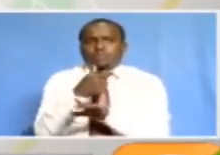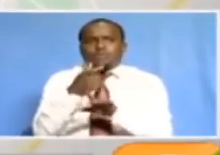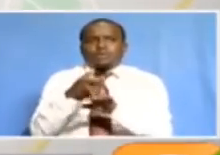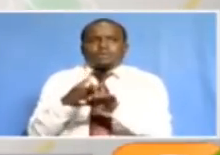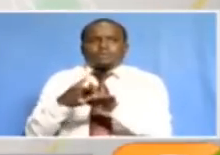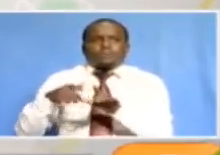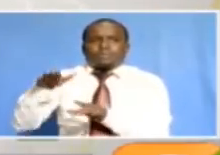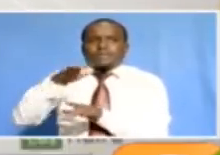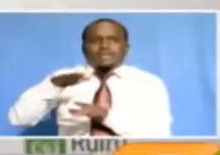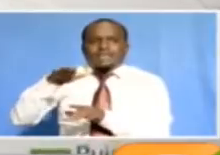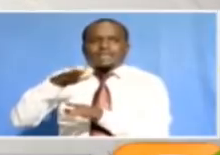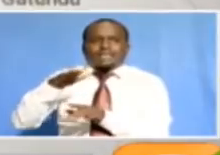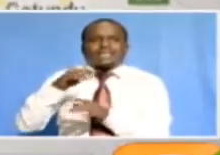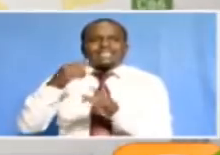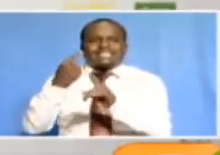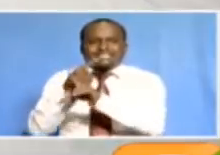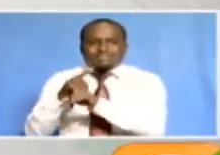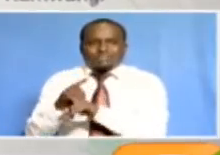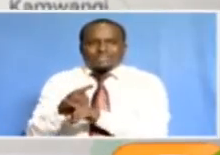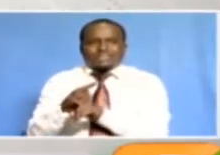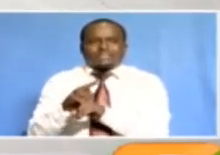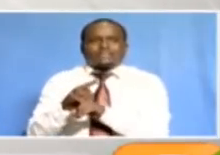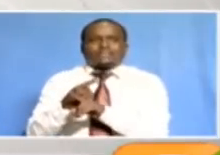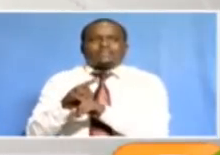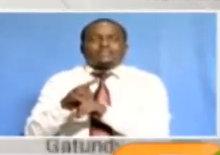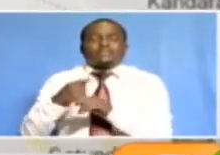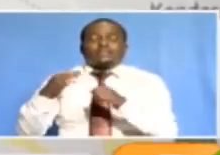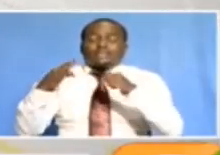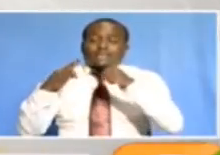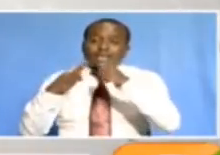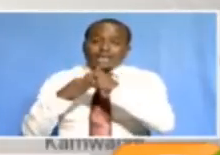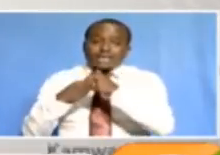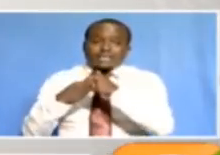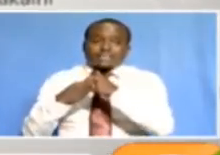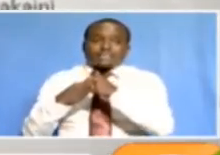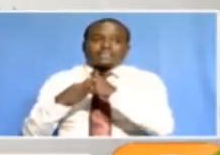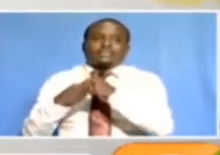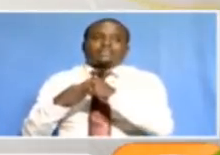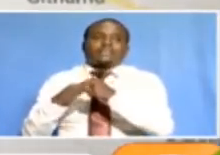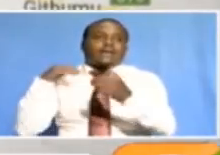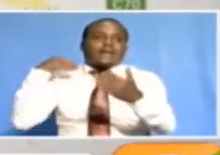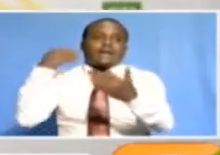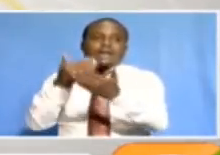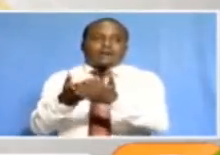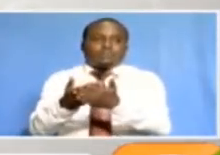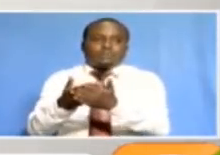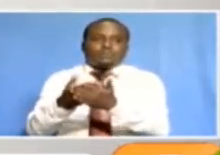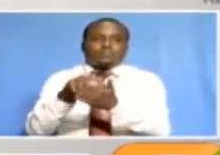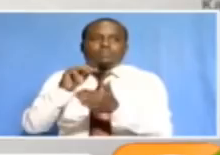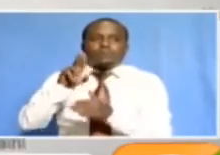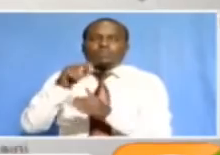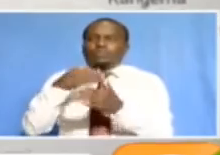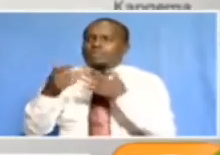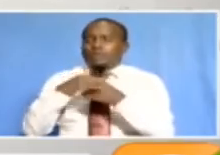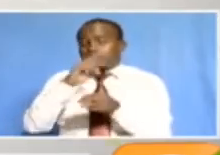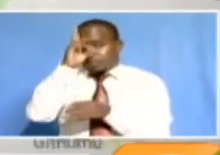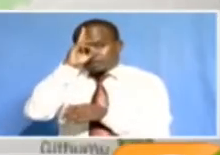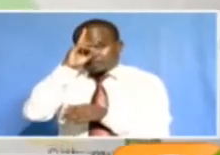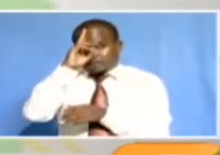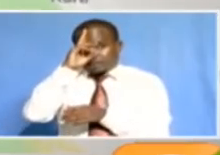Maimahiu, msitu wa Kinale, Naivasha, Nakuru, Salga hadi Mau Summit bila ya walinda